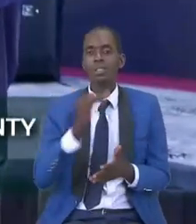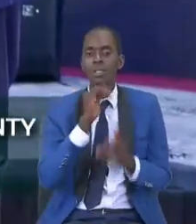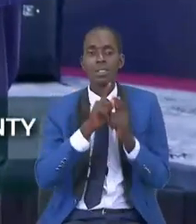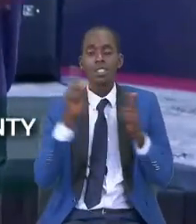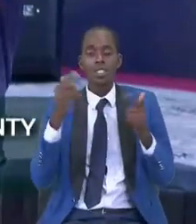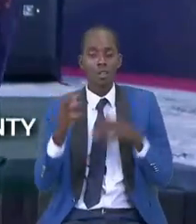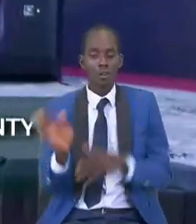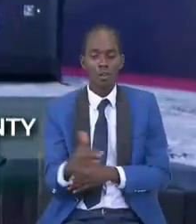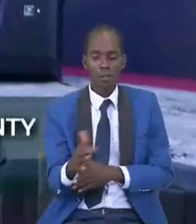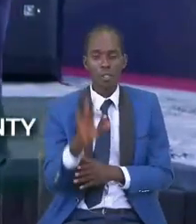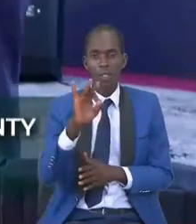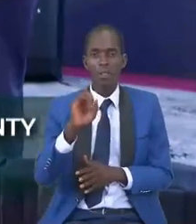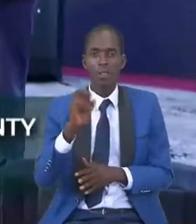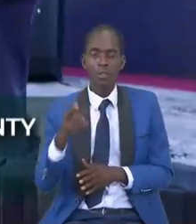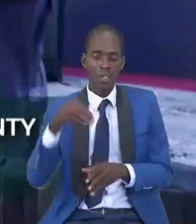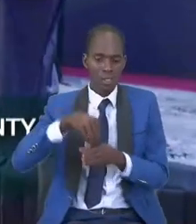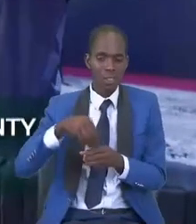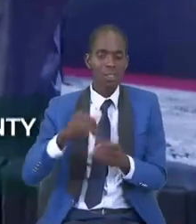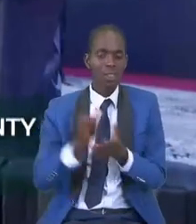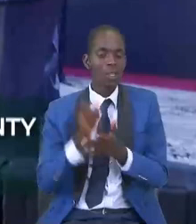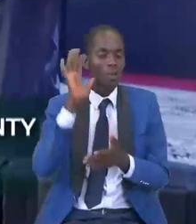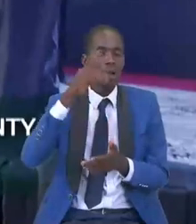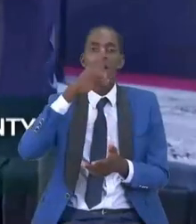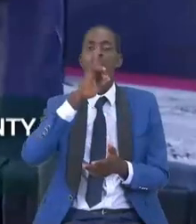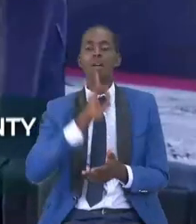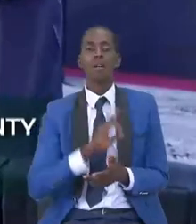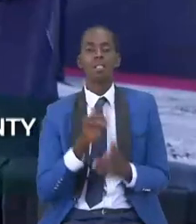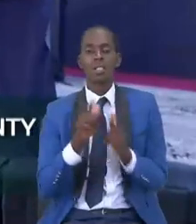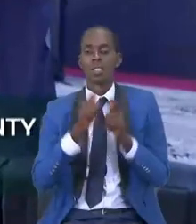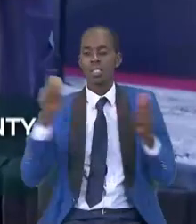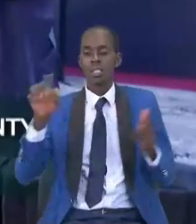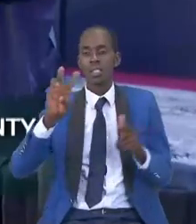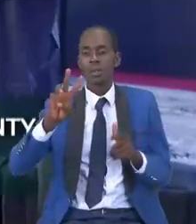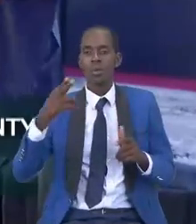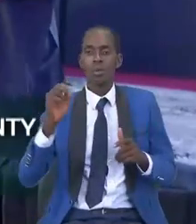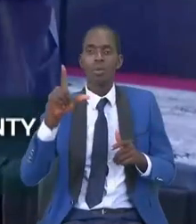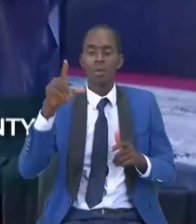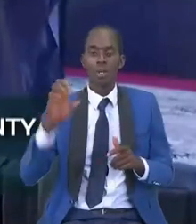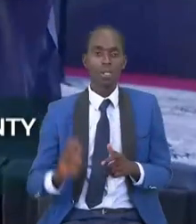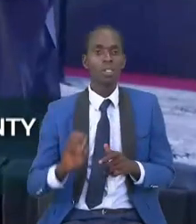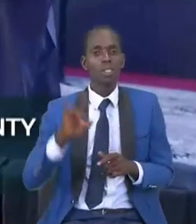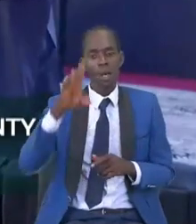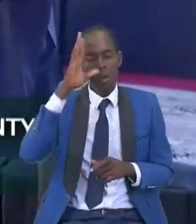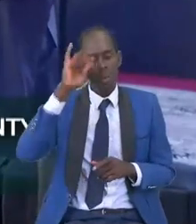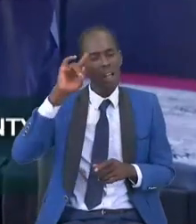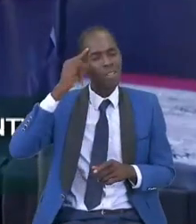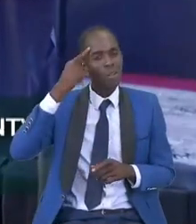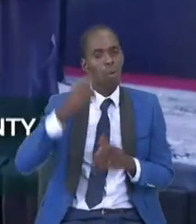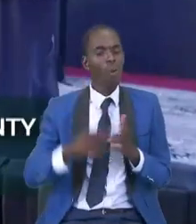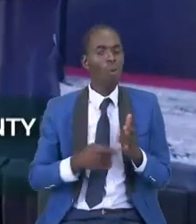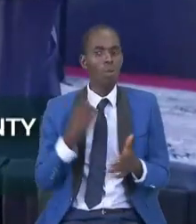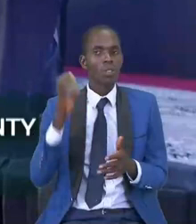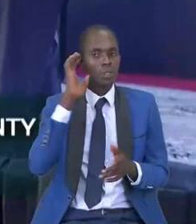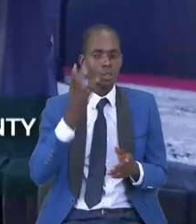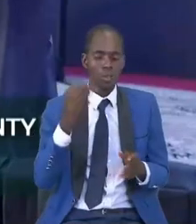qu'il y avait une baleine qui avait été préparée pour l'avaler. Il savait qu'une fois qu'il était dedans, au moins